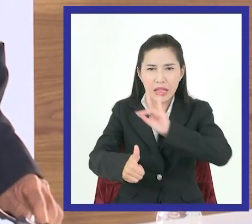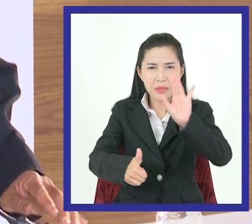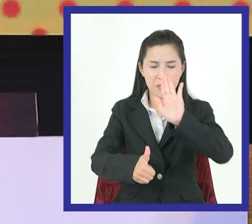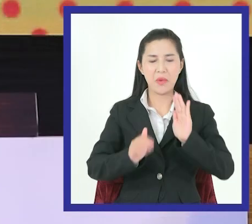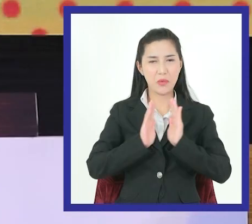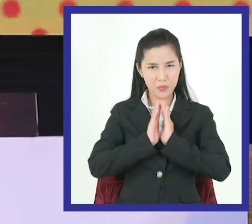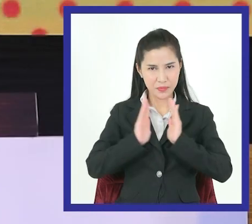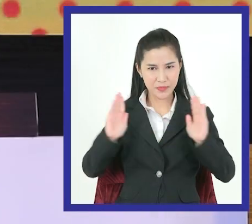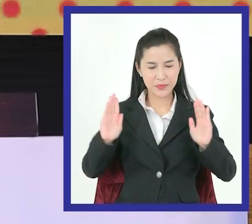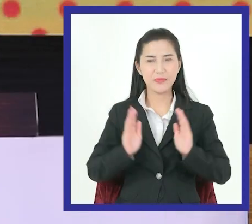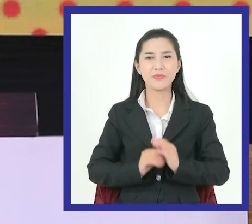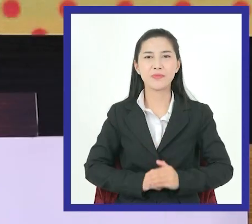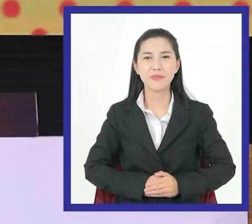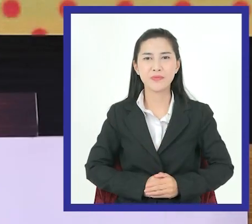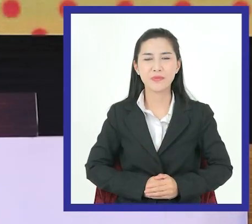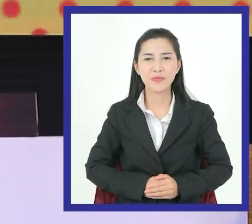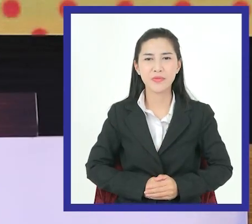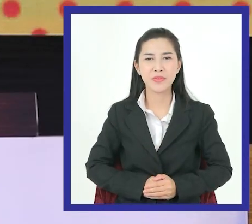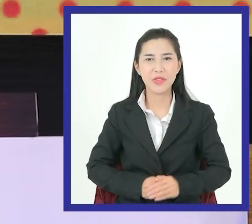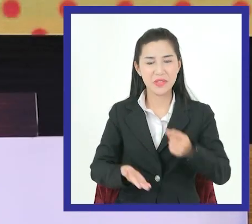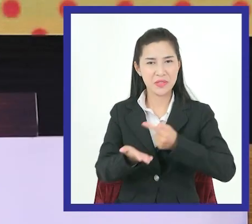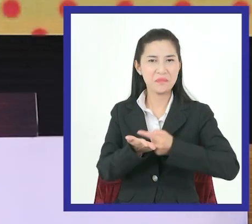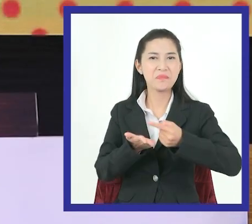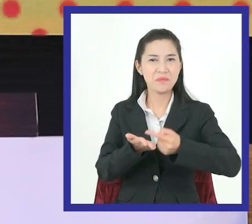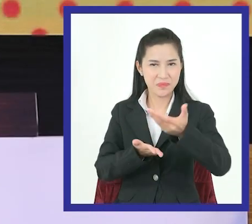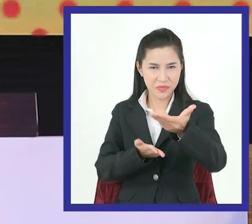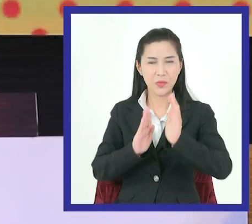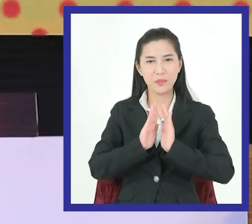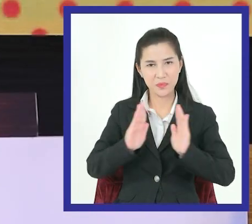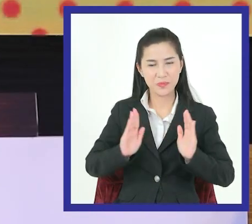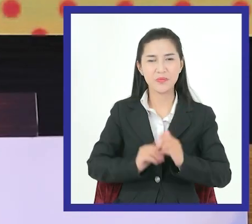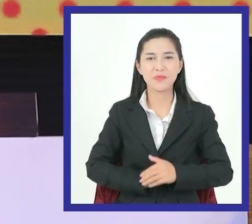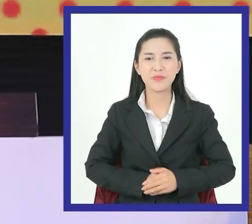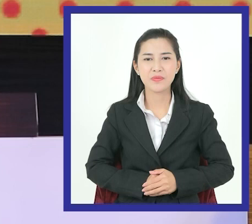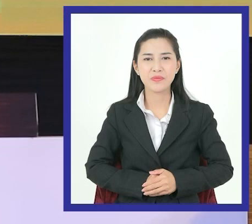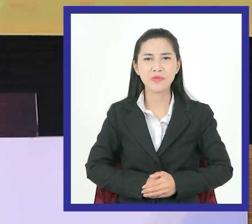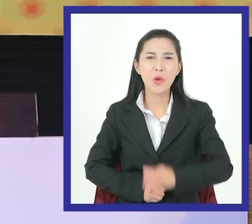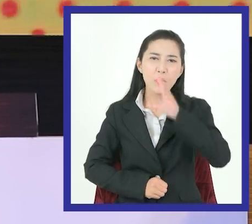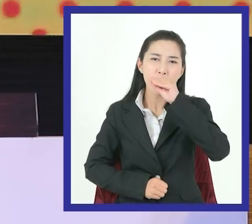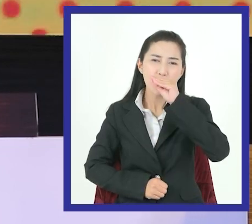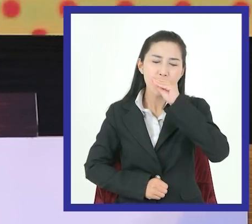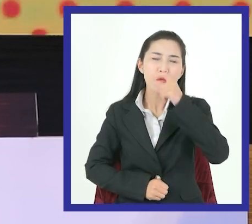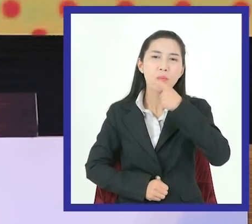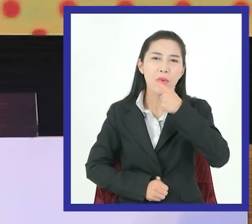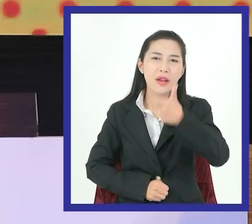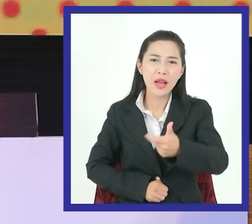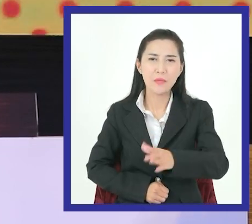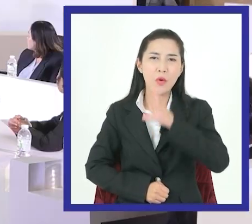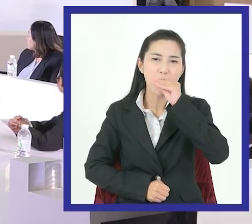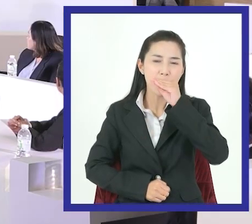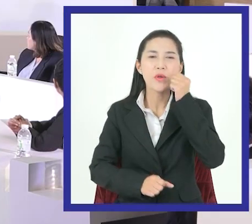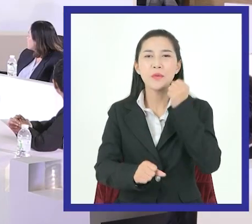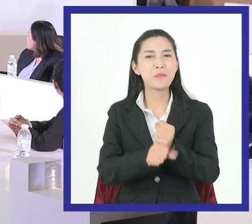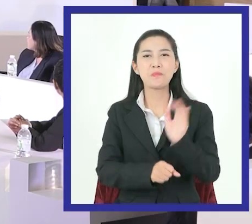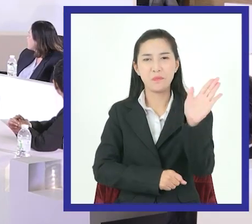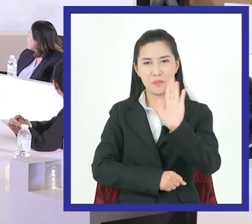ขอบคุณครับขอบคุณครับท่านที่ปรึกษาครับครับท่านพูดเยอะได้ครับเพราะว่าท่านพูดแล้วไม่ทำ